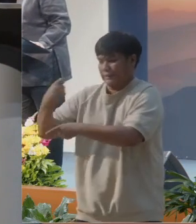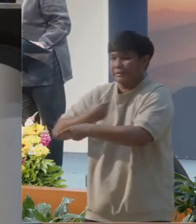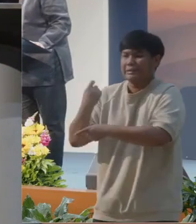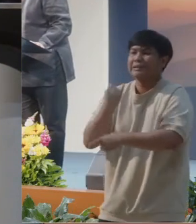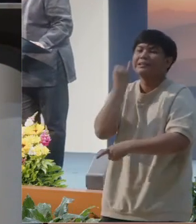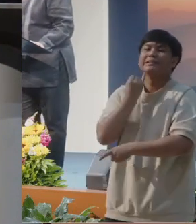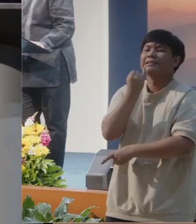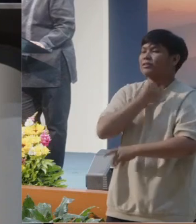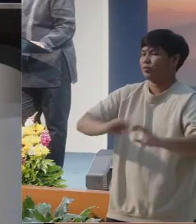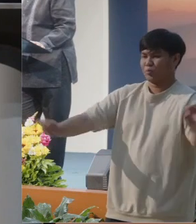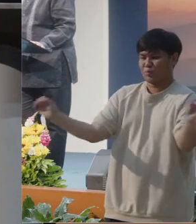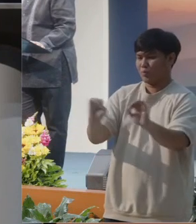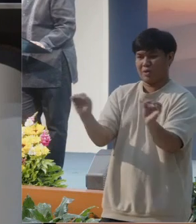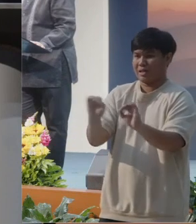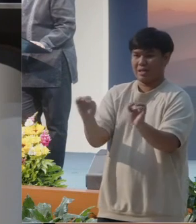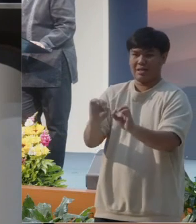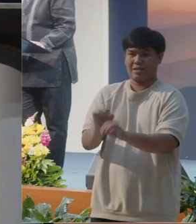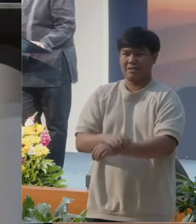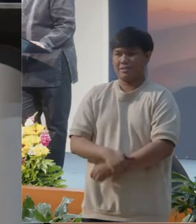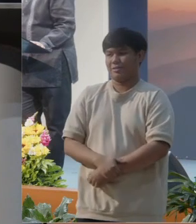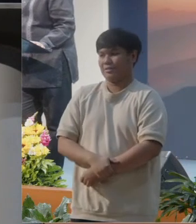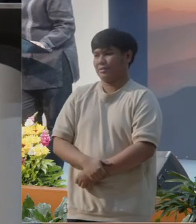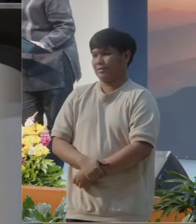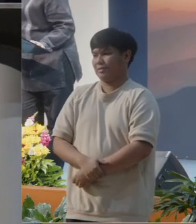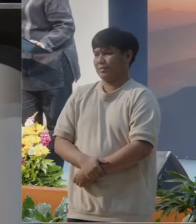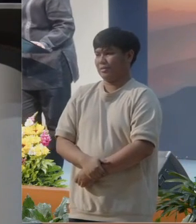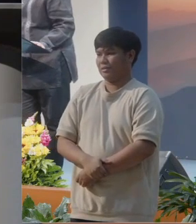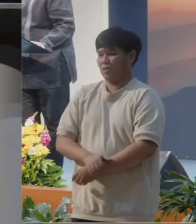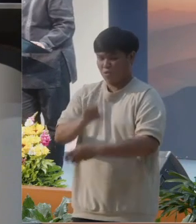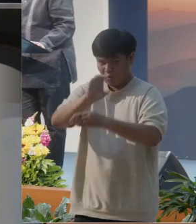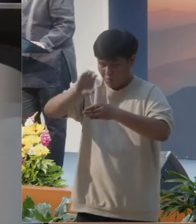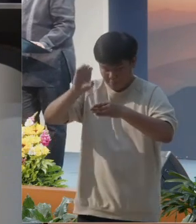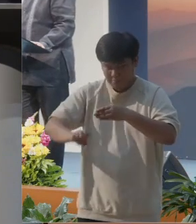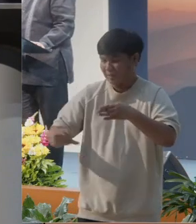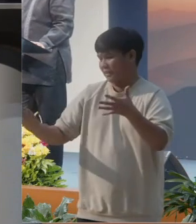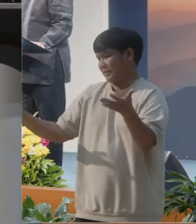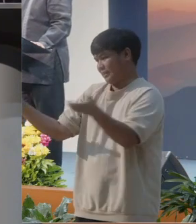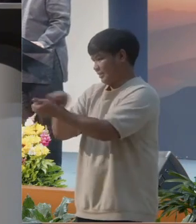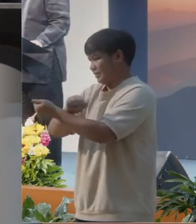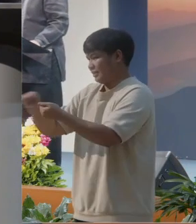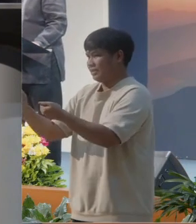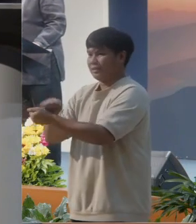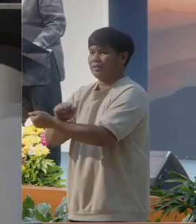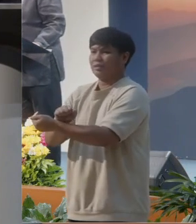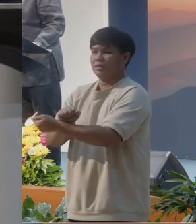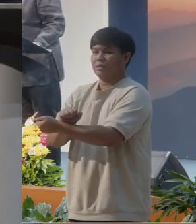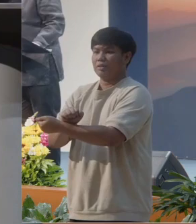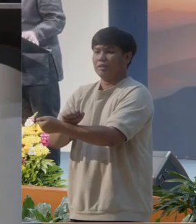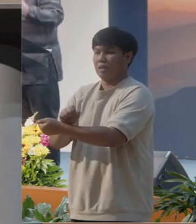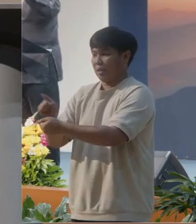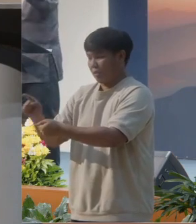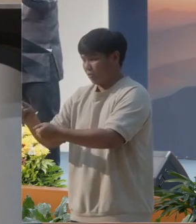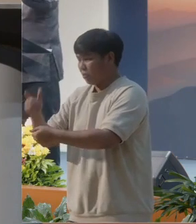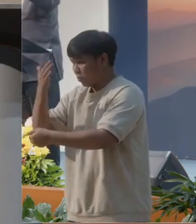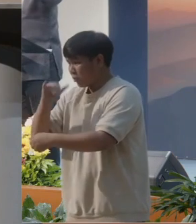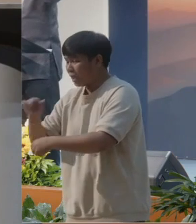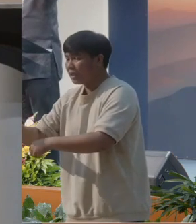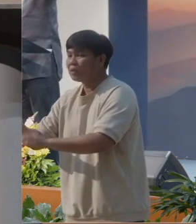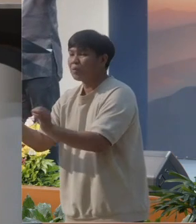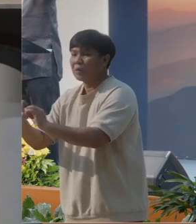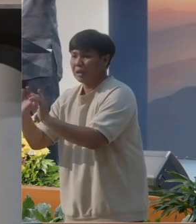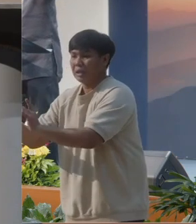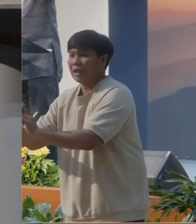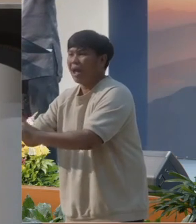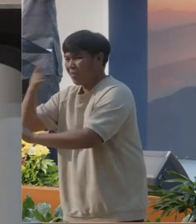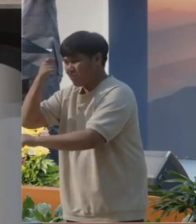back sa Israel. Hindi lamang po yun, upang walang ma-impluwensya sa kasamaan